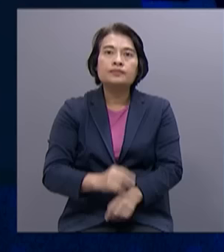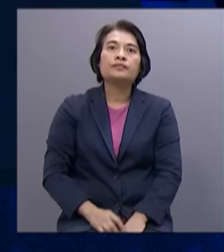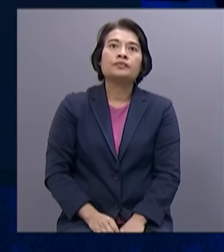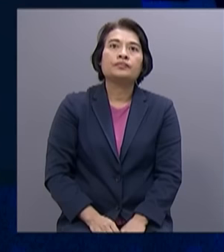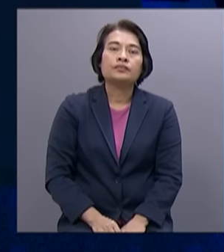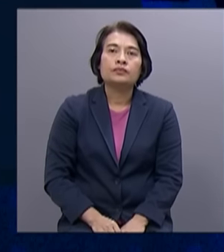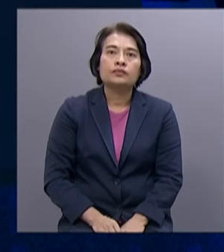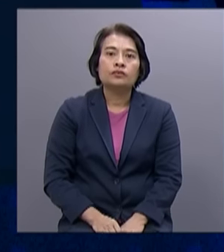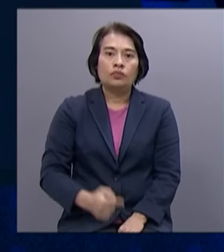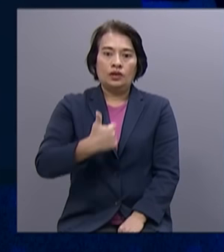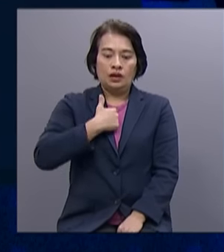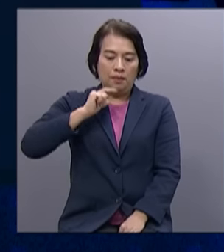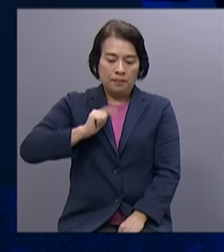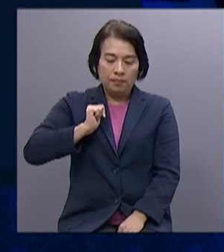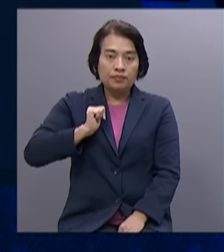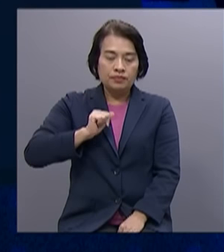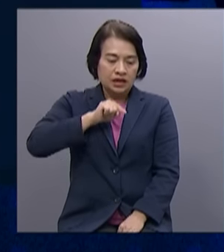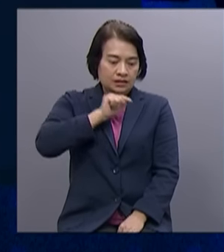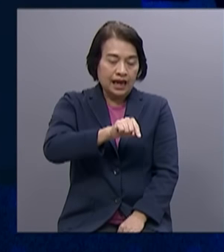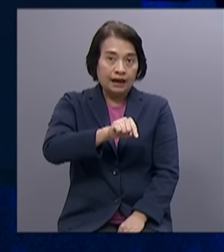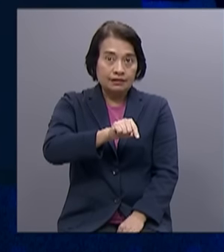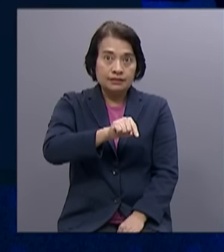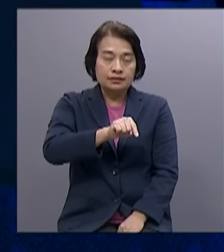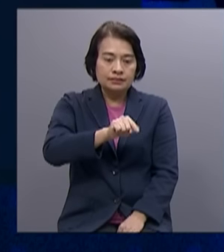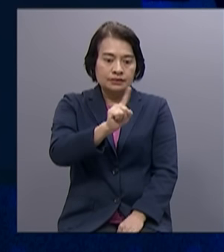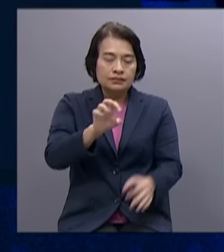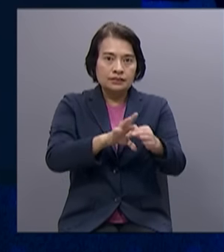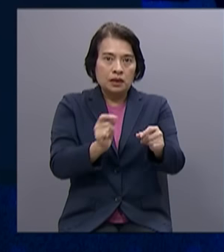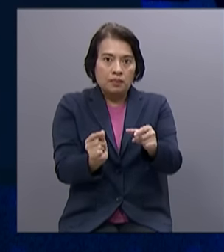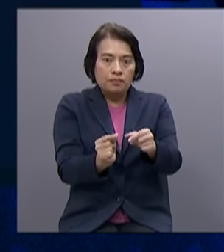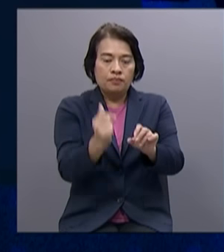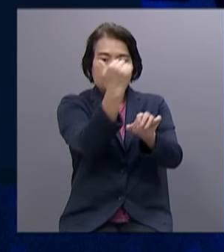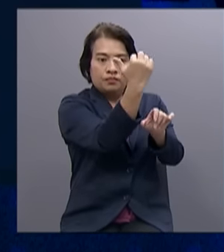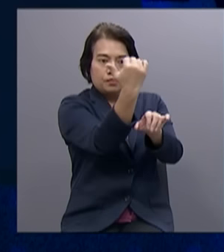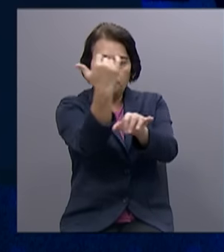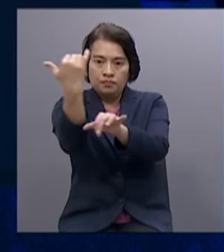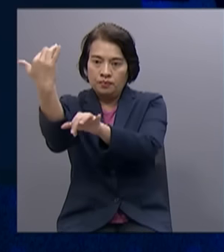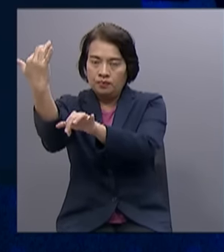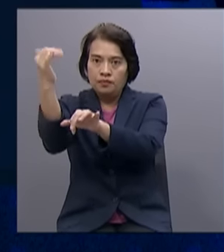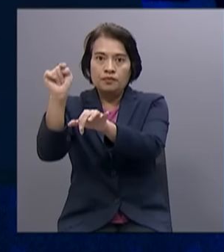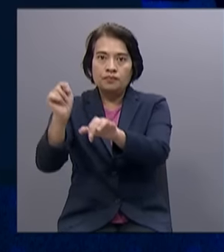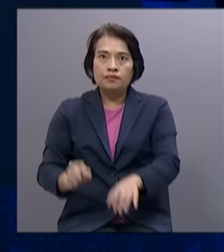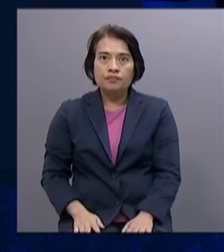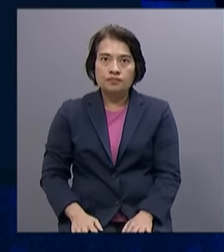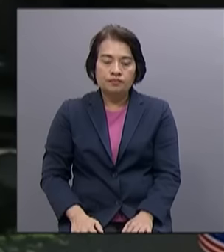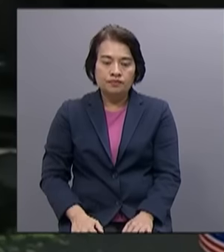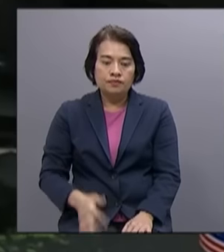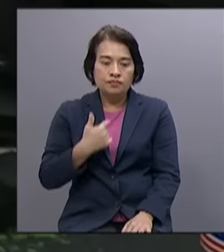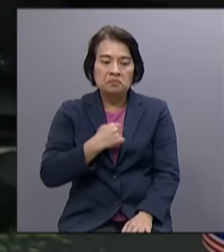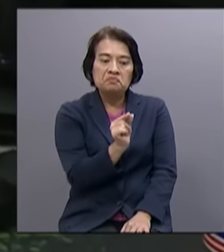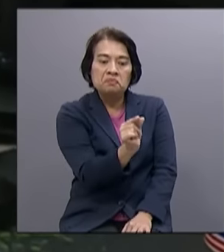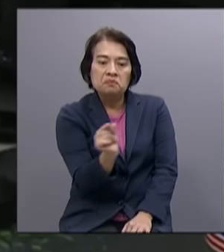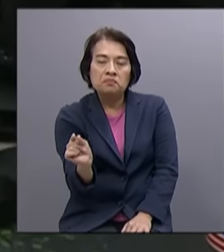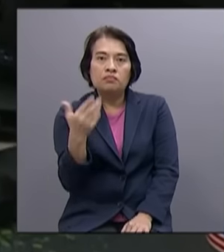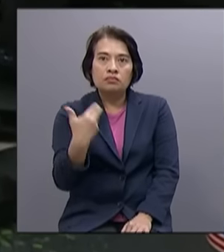มาสเตอรหรือผู้บงการเนี่ยเขาจะทำการฝังเแวไว้ในคอมพิวเตอร์ของประชาชนทั่วๆไปค่ะเมื่อฝังวรได้